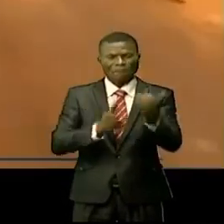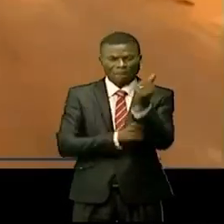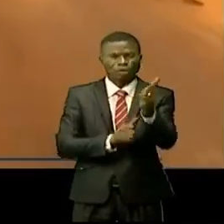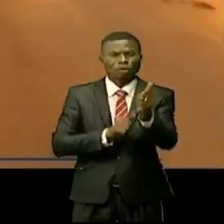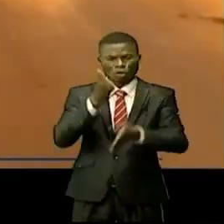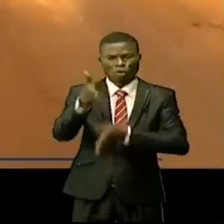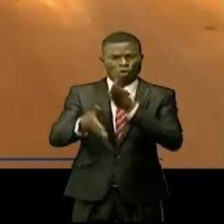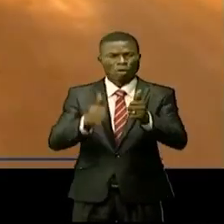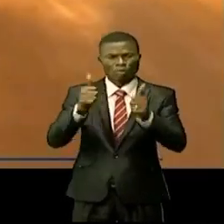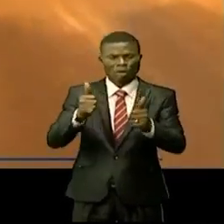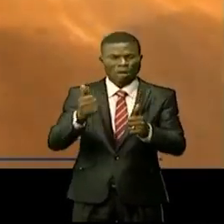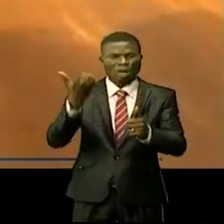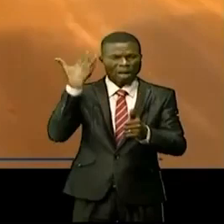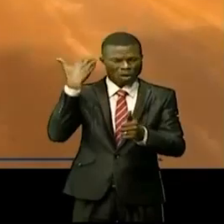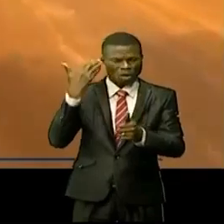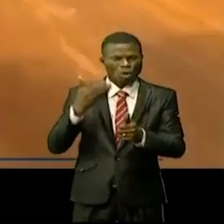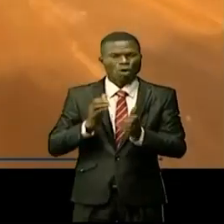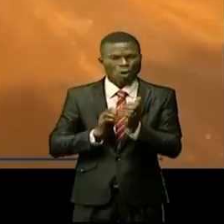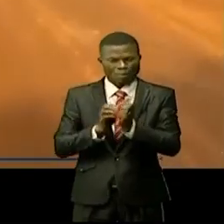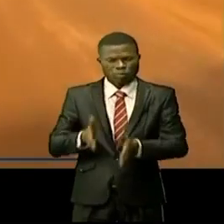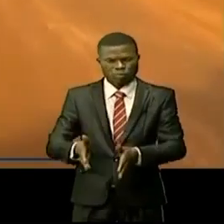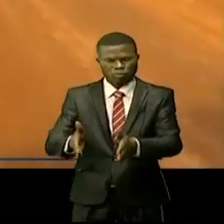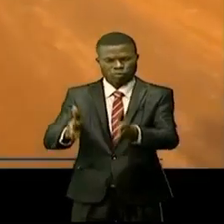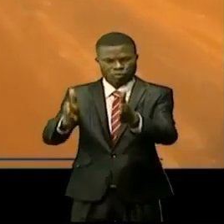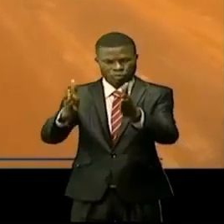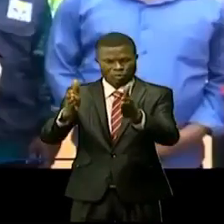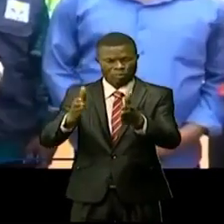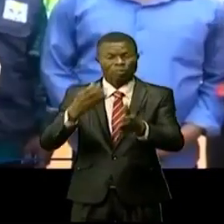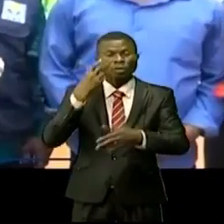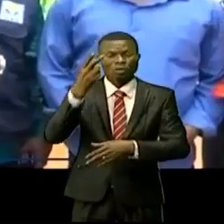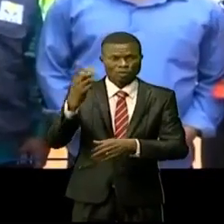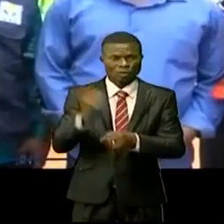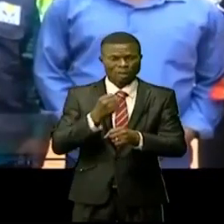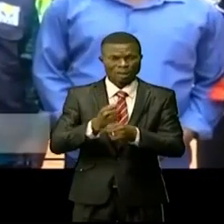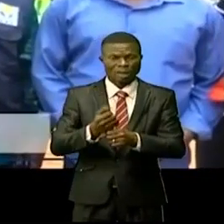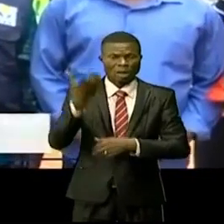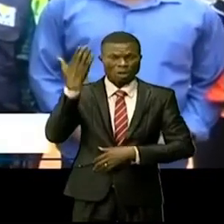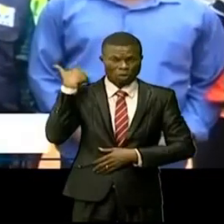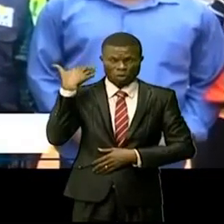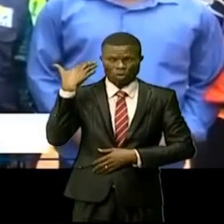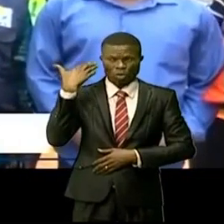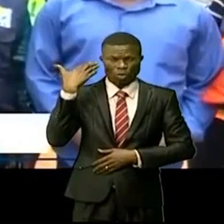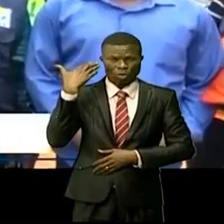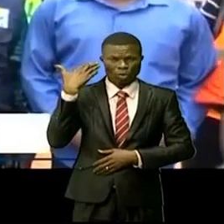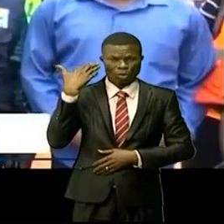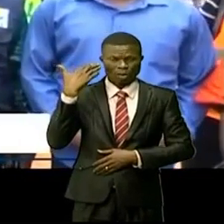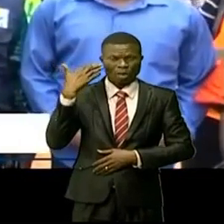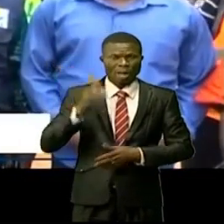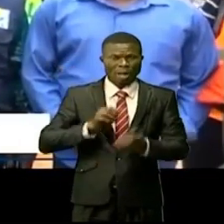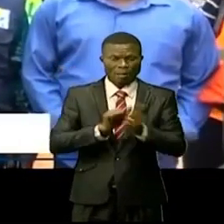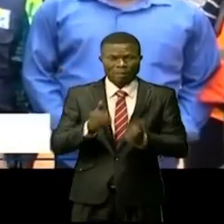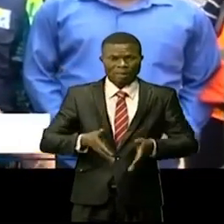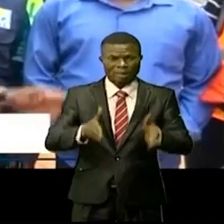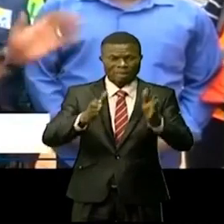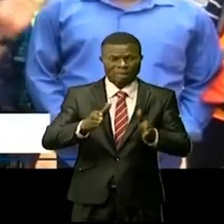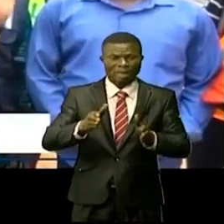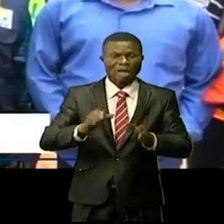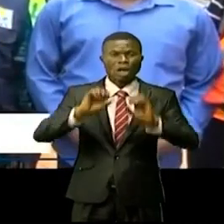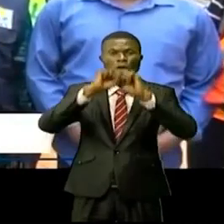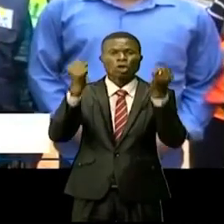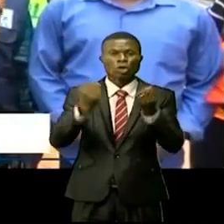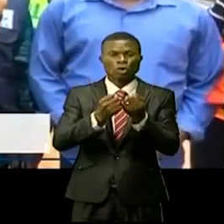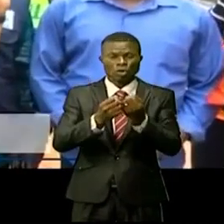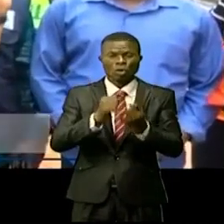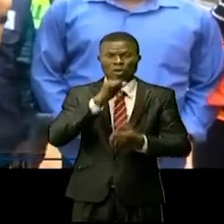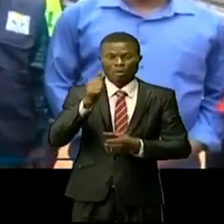canalisation des eaux n'est pas en reste. Il fallait savoir comment les choses se passent. Le lot prend non seulement l'axe Soteski, mais il y a également le